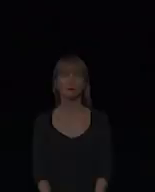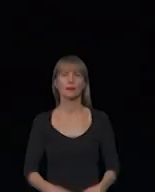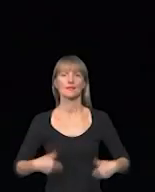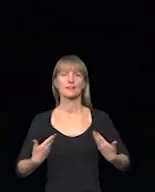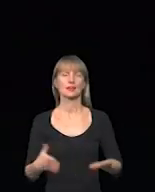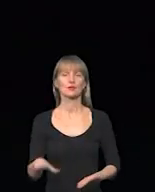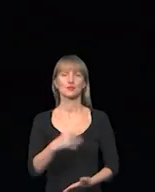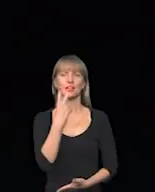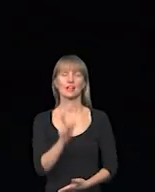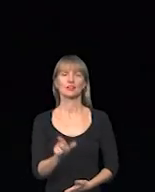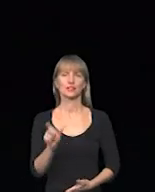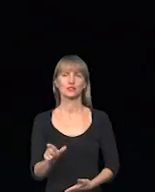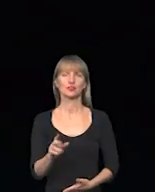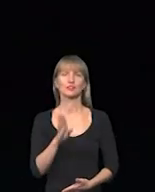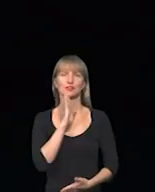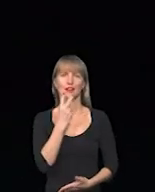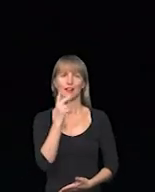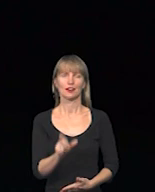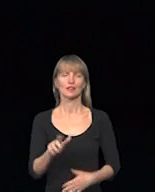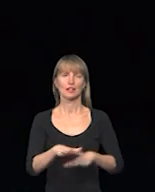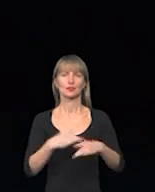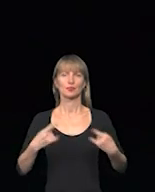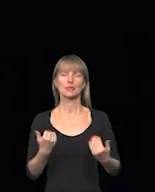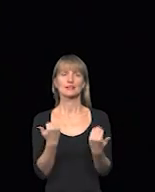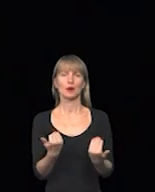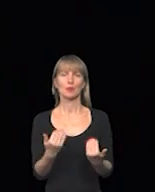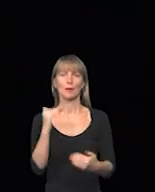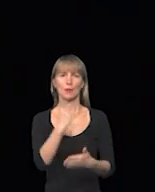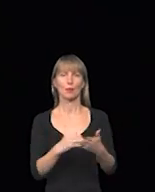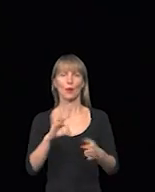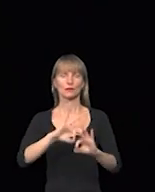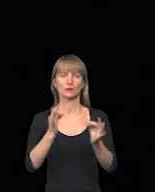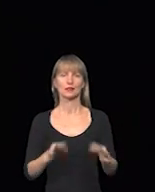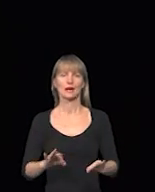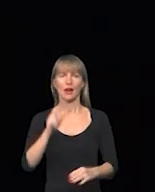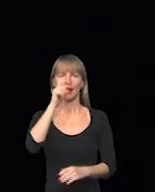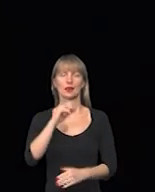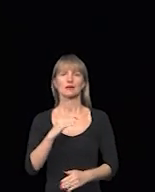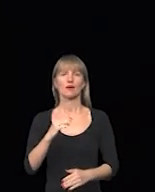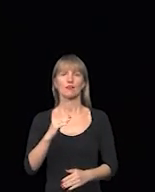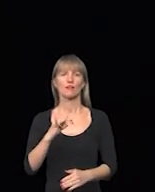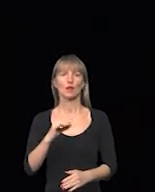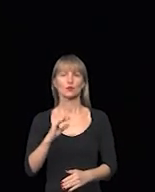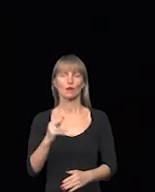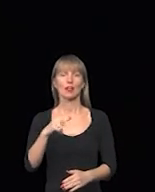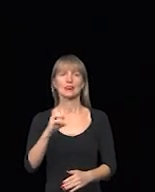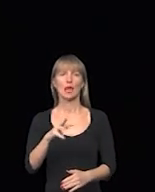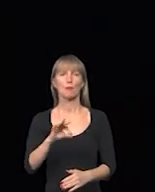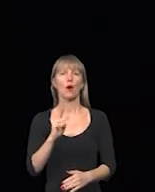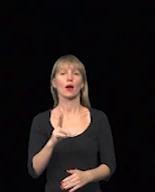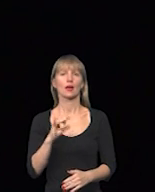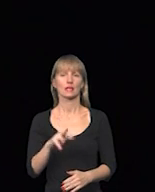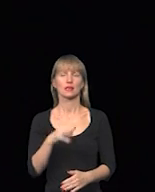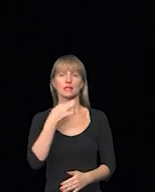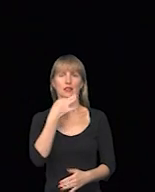Вітаємо усіх глядачів і глядачок Суспільного. З вами Рефрен. Грецький філософ Демокріт якось сказав: